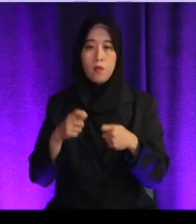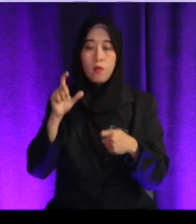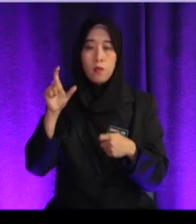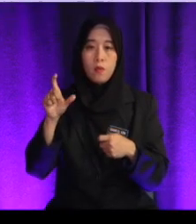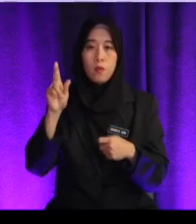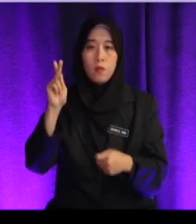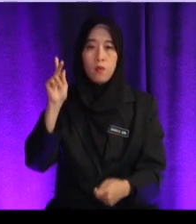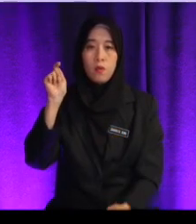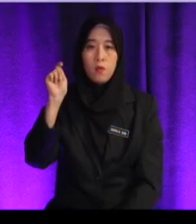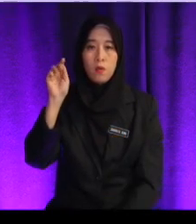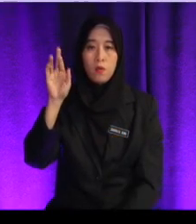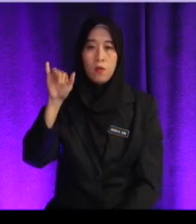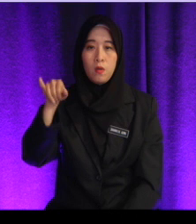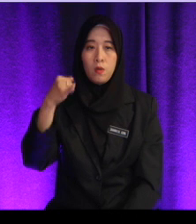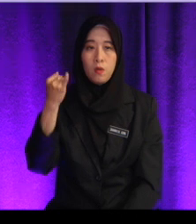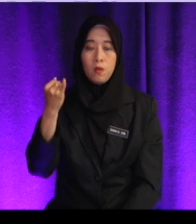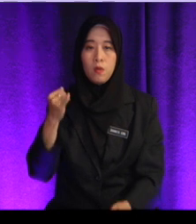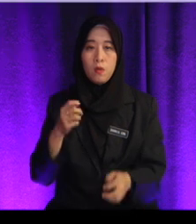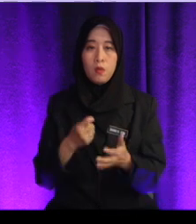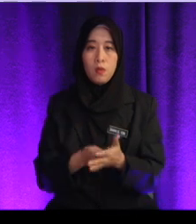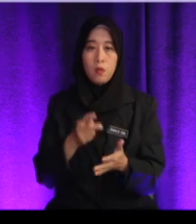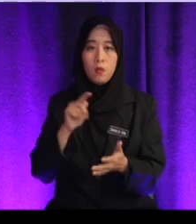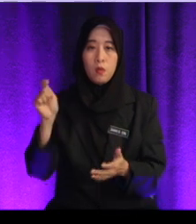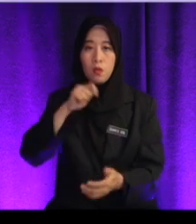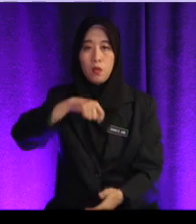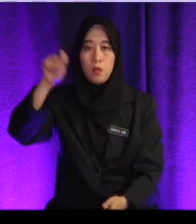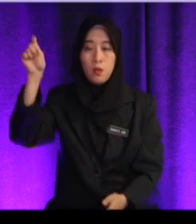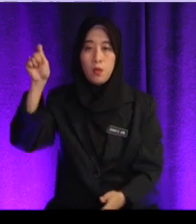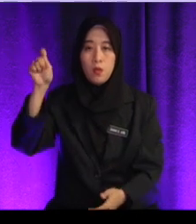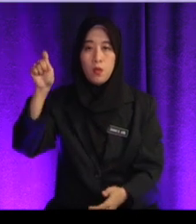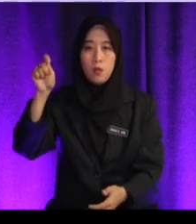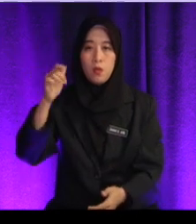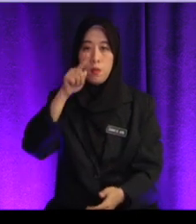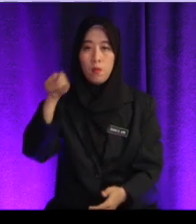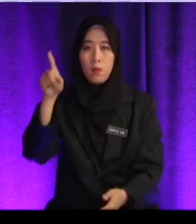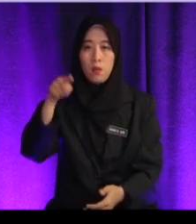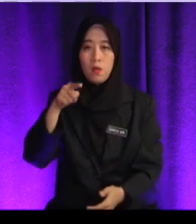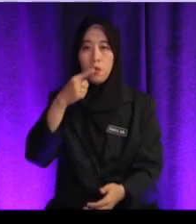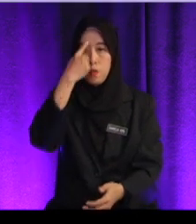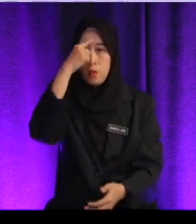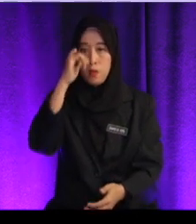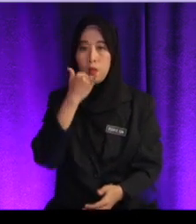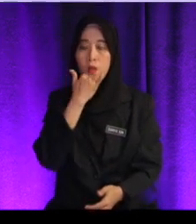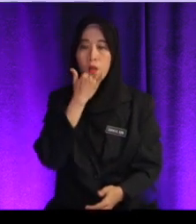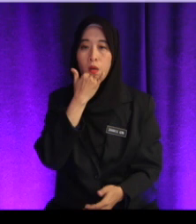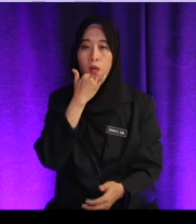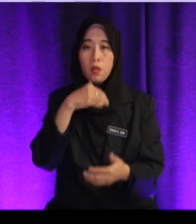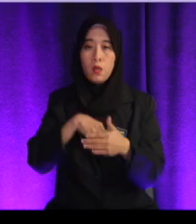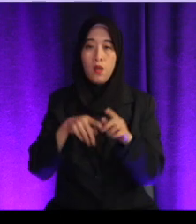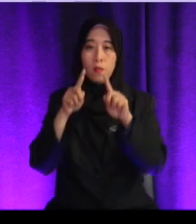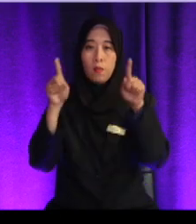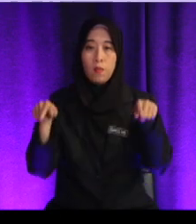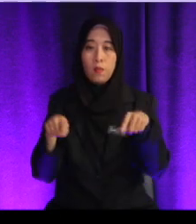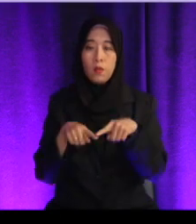pelbagai. Tandakan raih bagi penyataan kerja yang betul dan pangkah bagi yang salah dalam petak yang disediakan. Okey, Akmal boleh